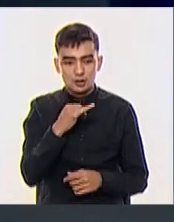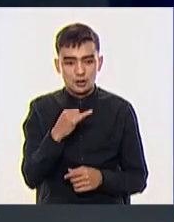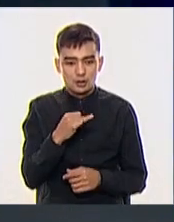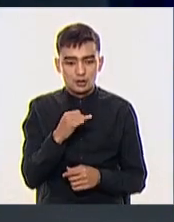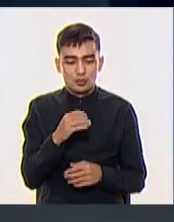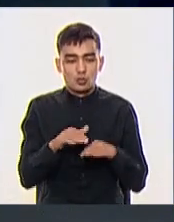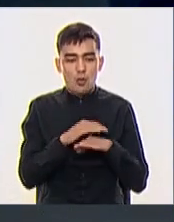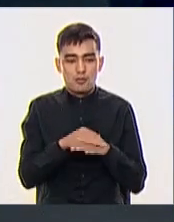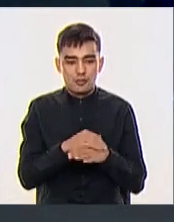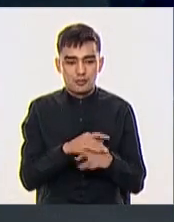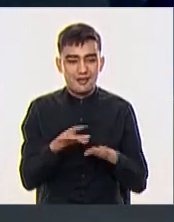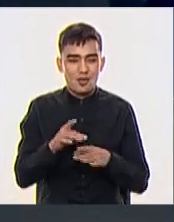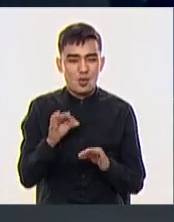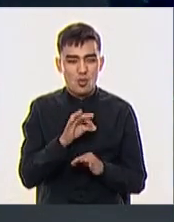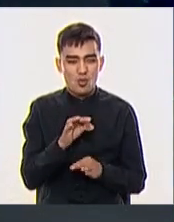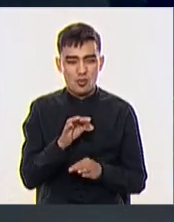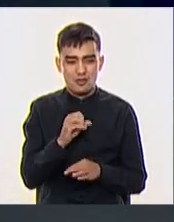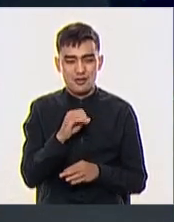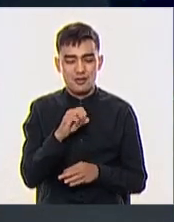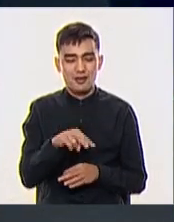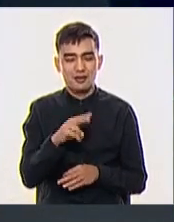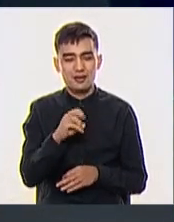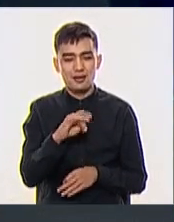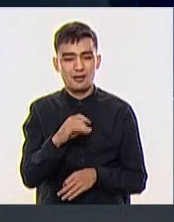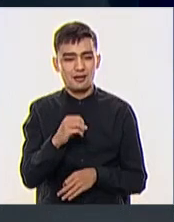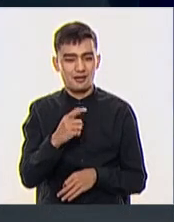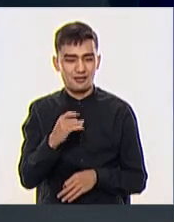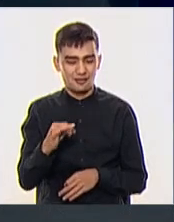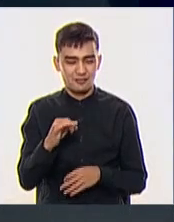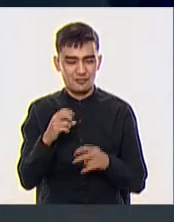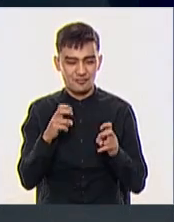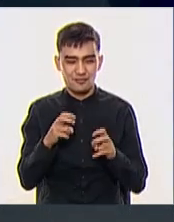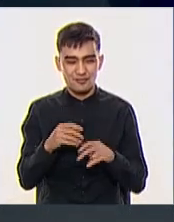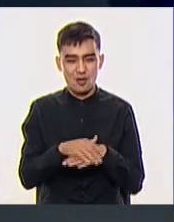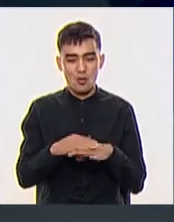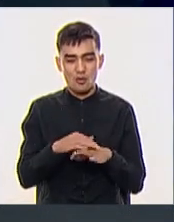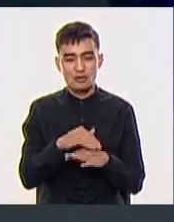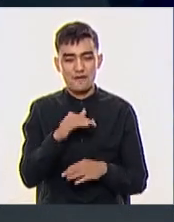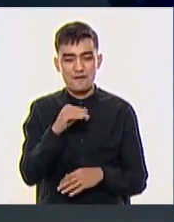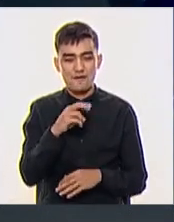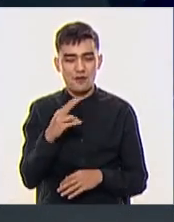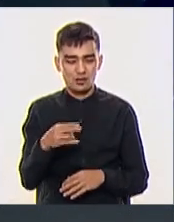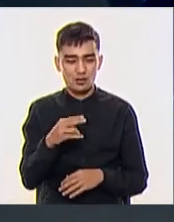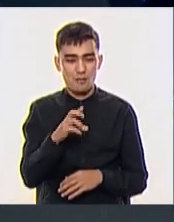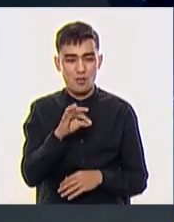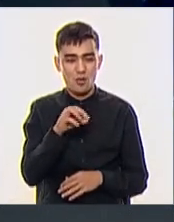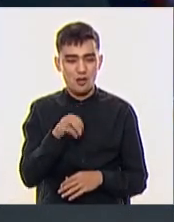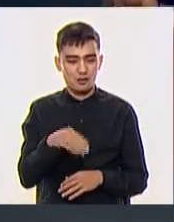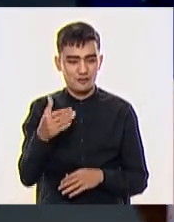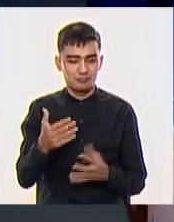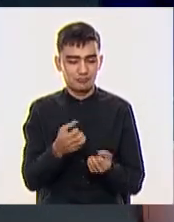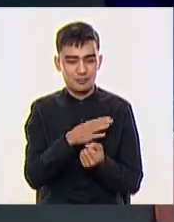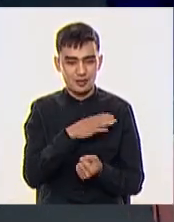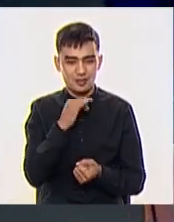Акцию «Добра ель терега Ельбасы», организованную благотворительным фондом «Халык», поддержал фонд Булата Утимуратова. В фонде